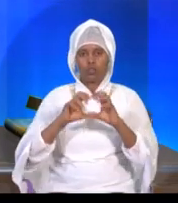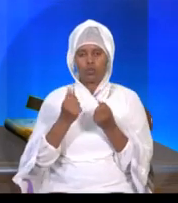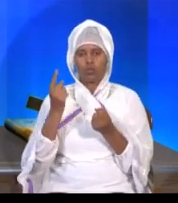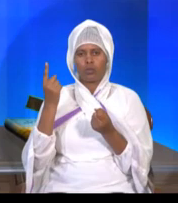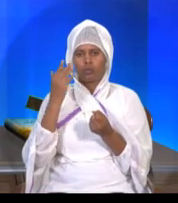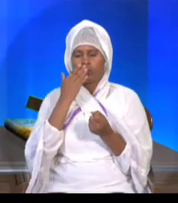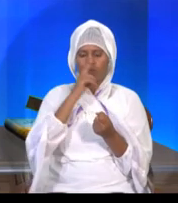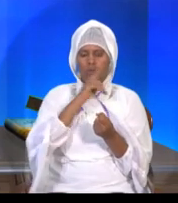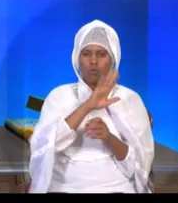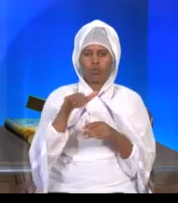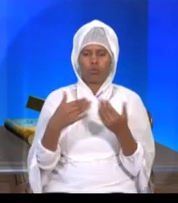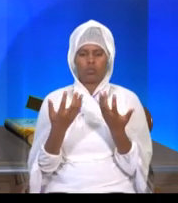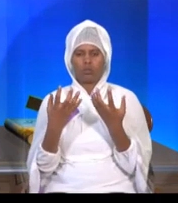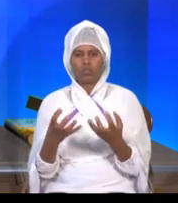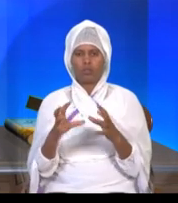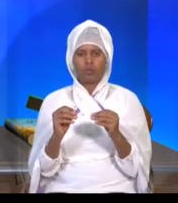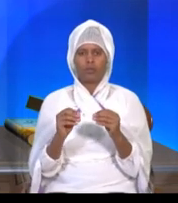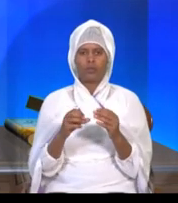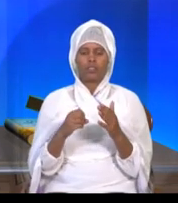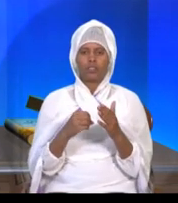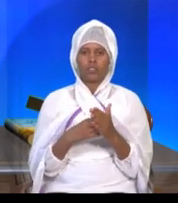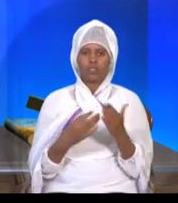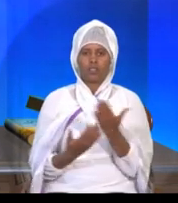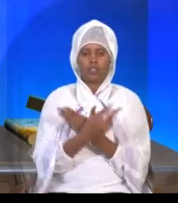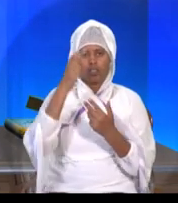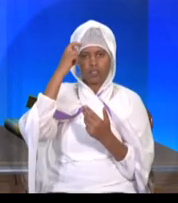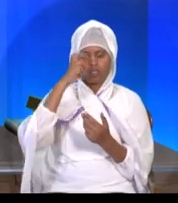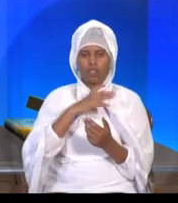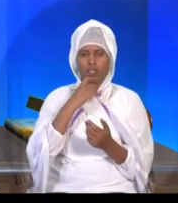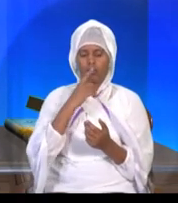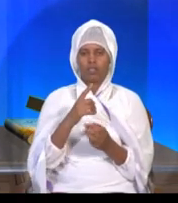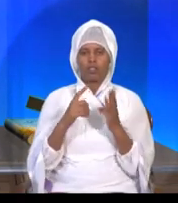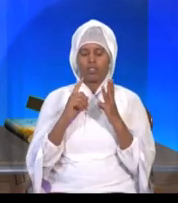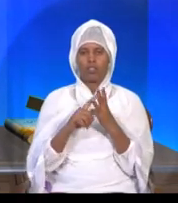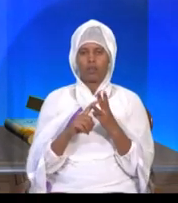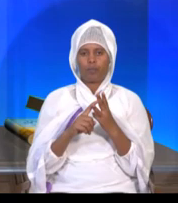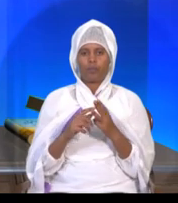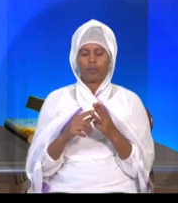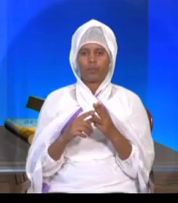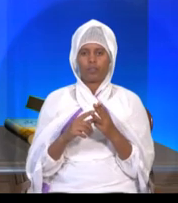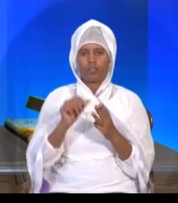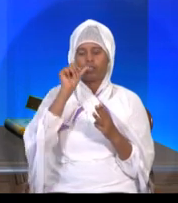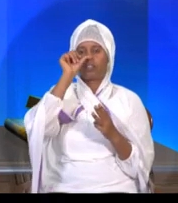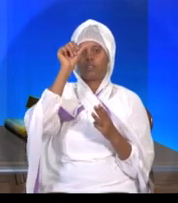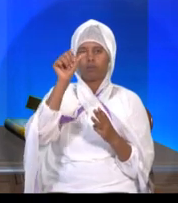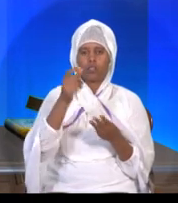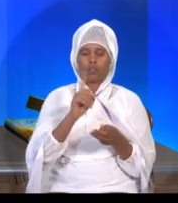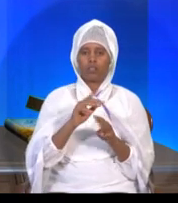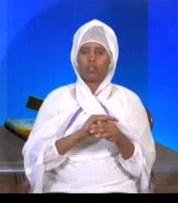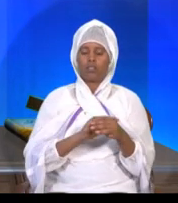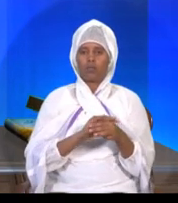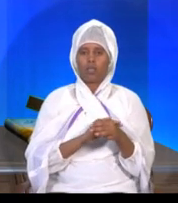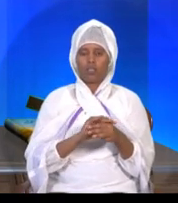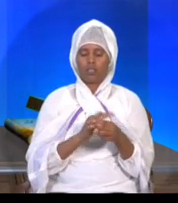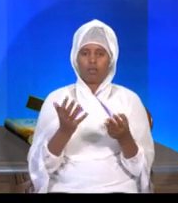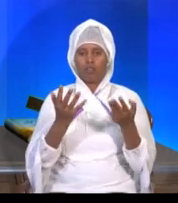صبق قاب حماق قاب صبق مفلاي يشقري تلزينا زي النصحة إلنا سالساي لعلنات ويدما تعبيت